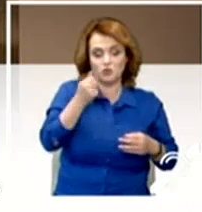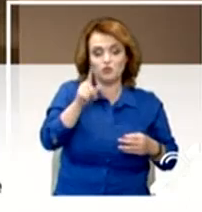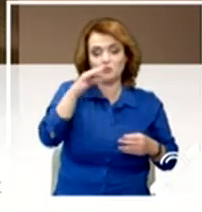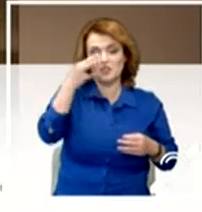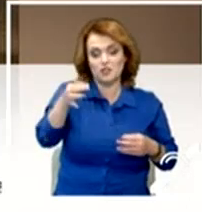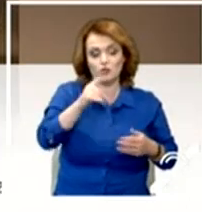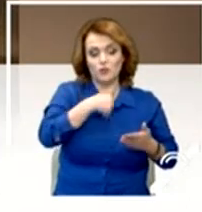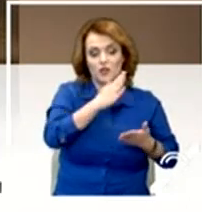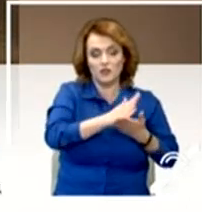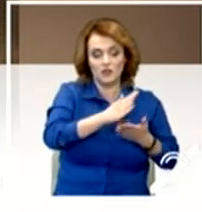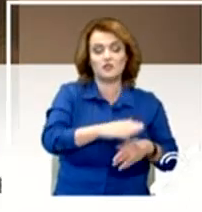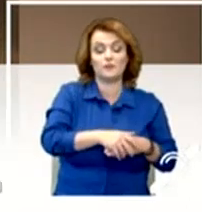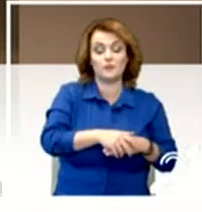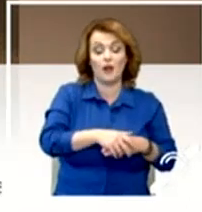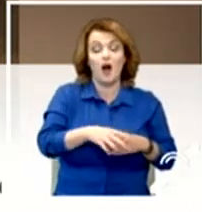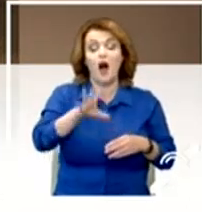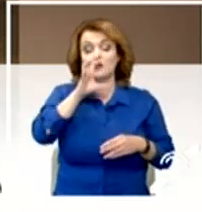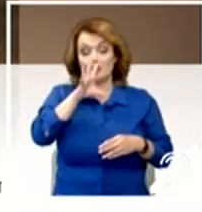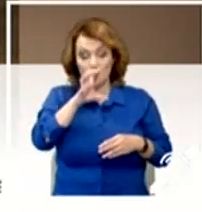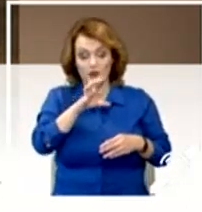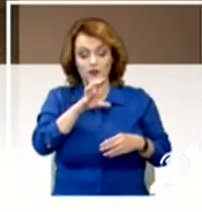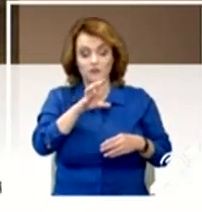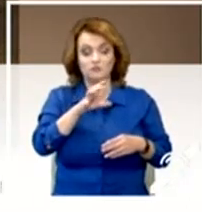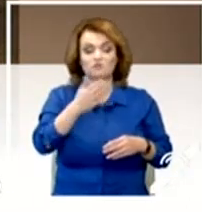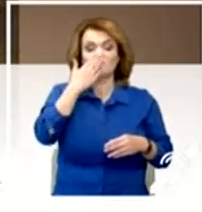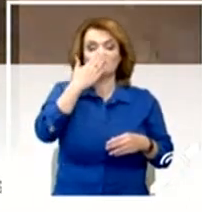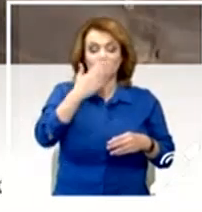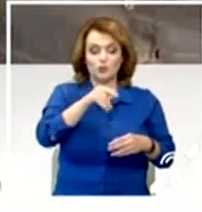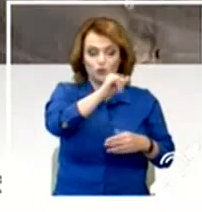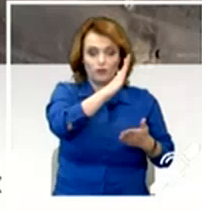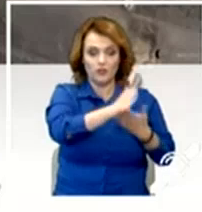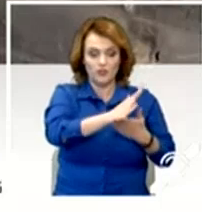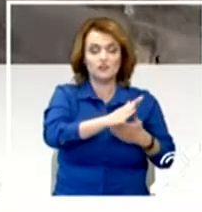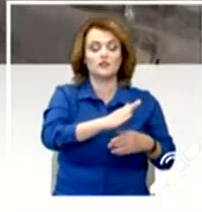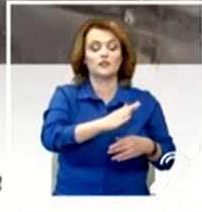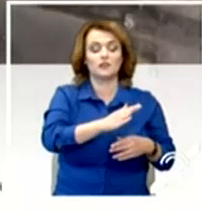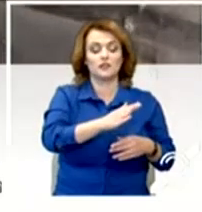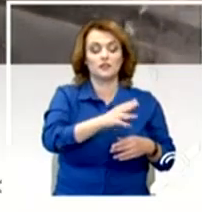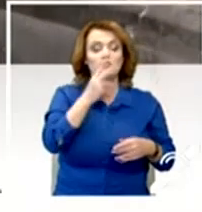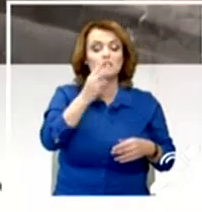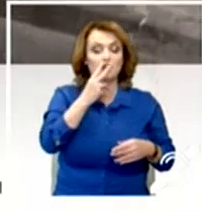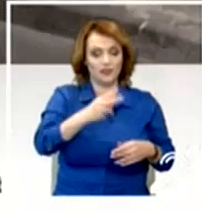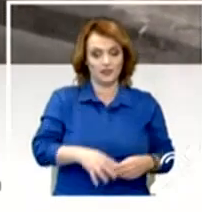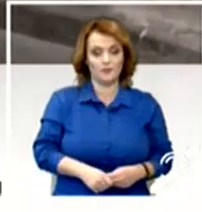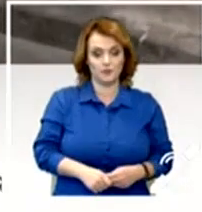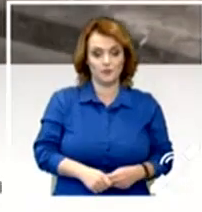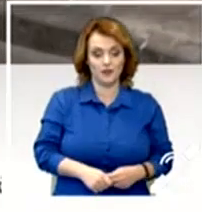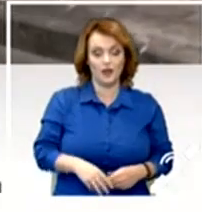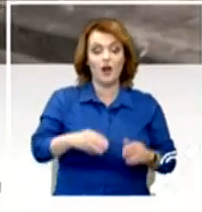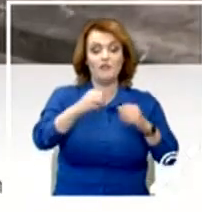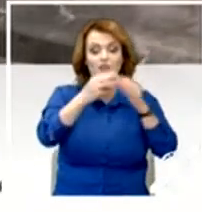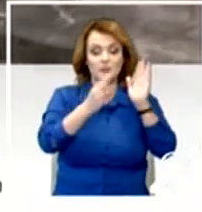Câinii însă au semnalat că în microbuz ar fi țigări care erau ascunse în pereții laterali ai vehiculului. Cele